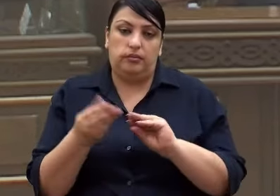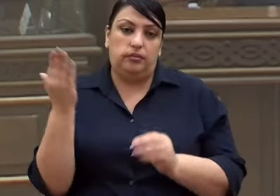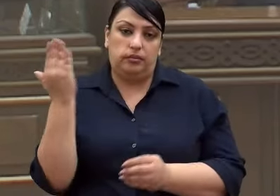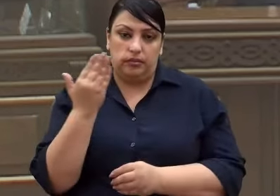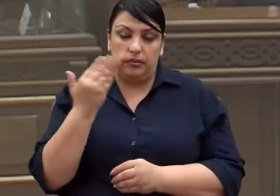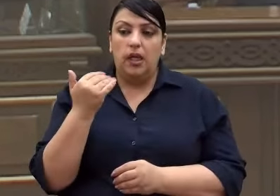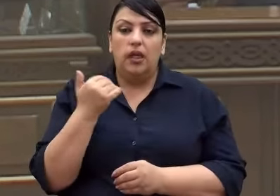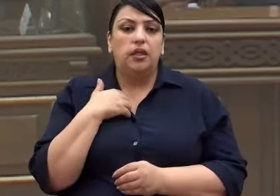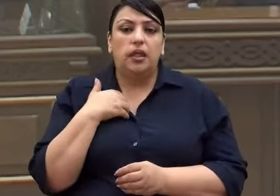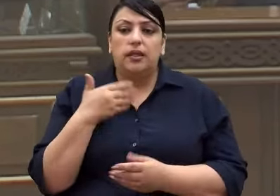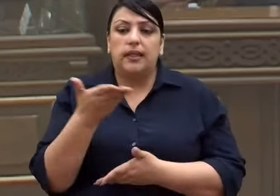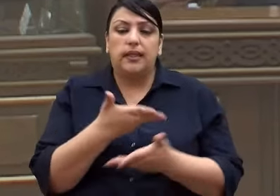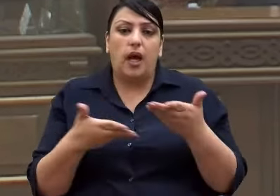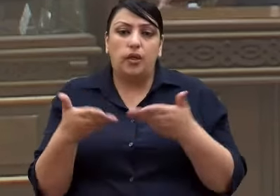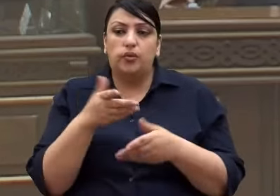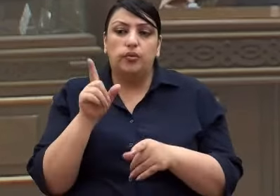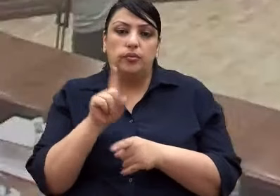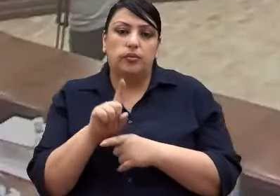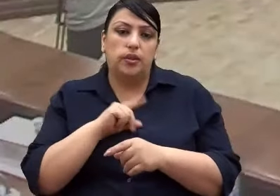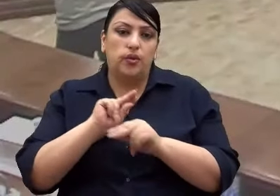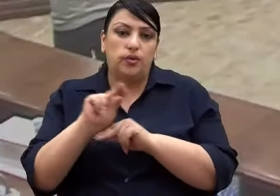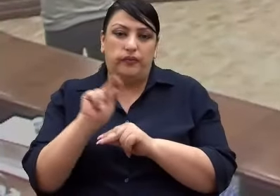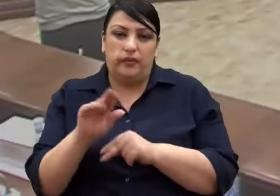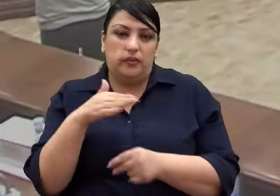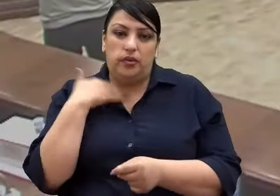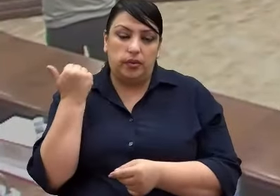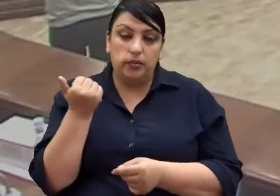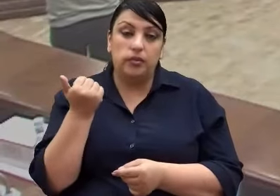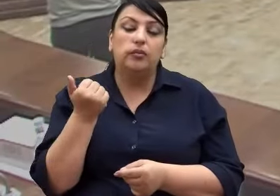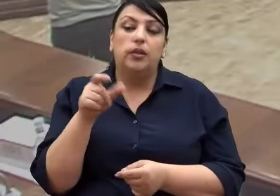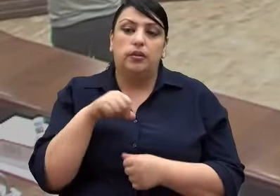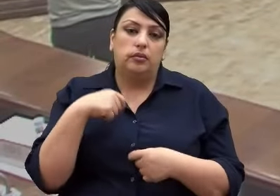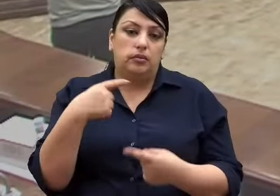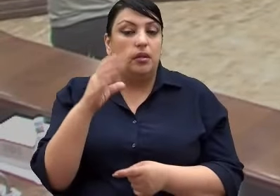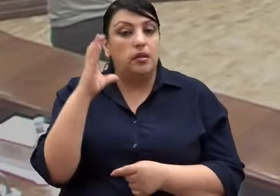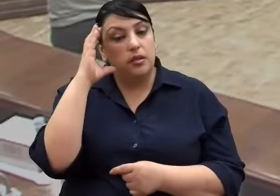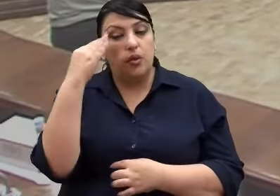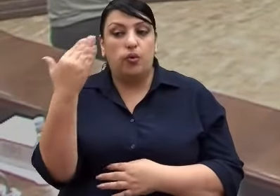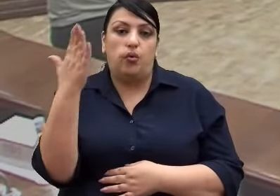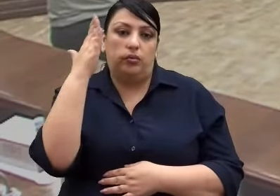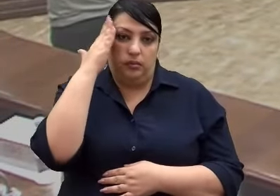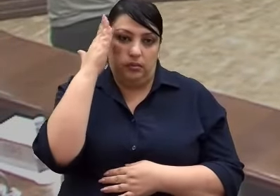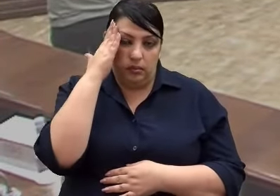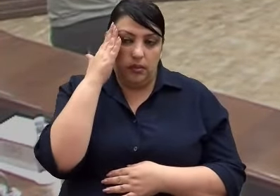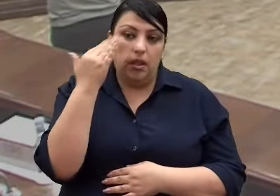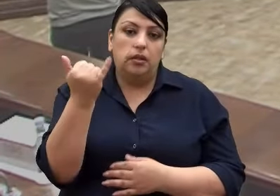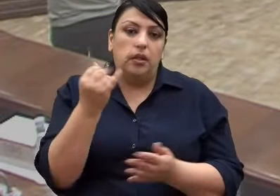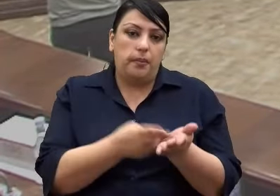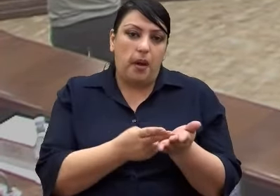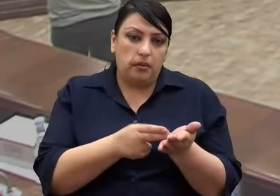չուղորդեմ քննարկումները որևէ ուղղությամբ, որպիսի նաև լսեմ բոլոր փաստարկները,